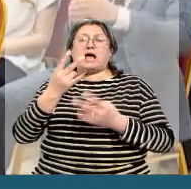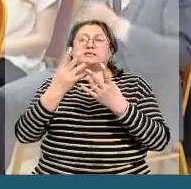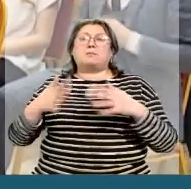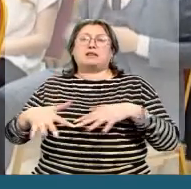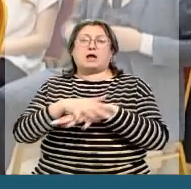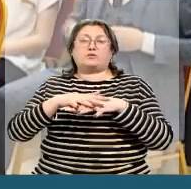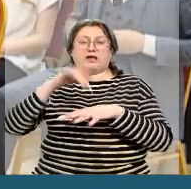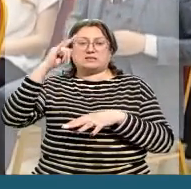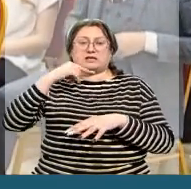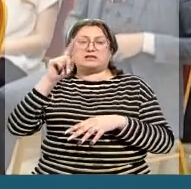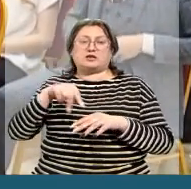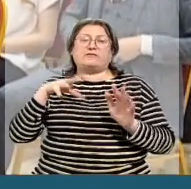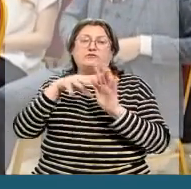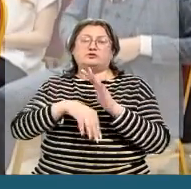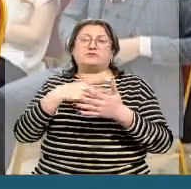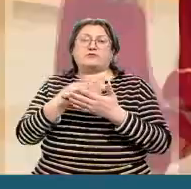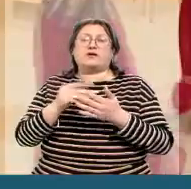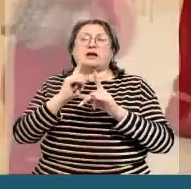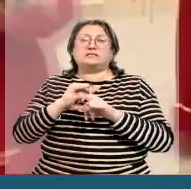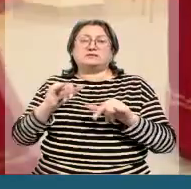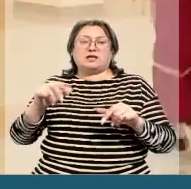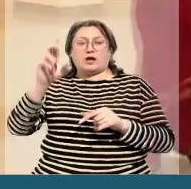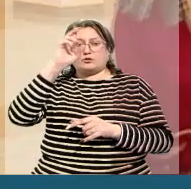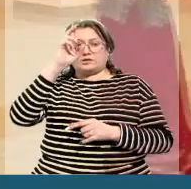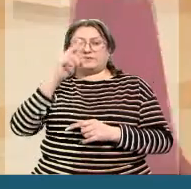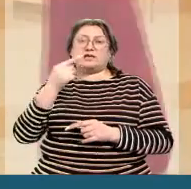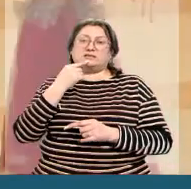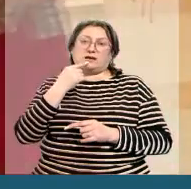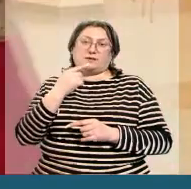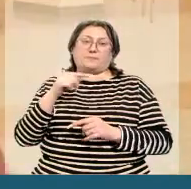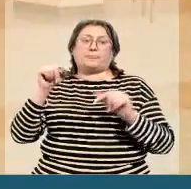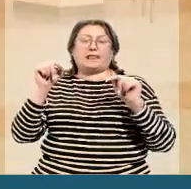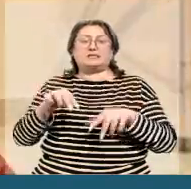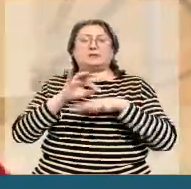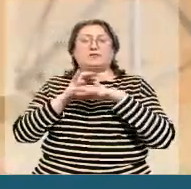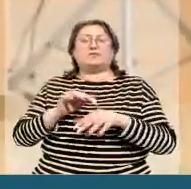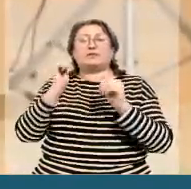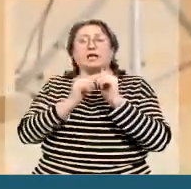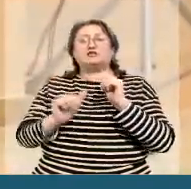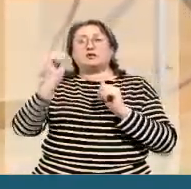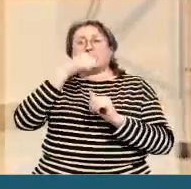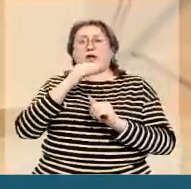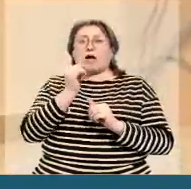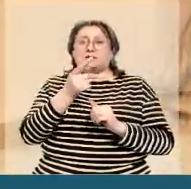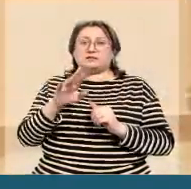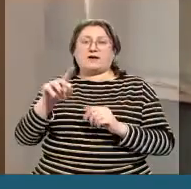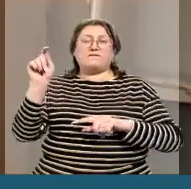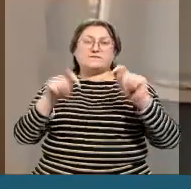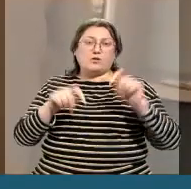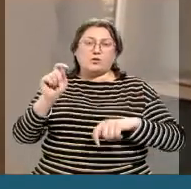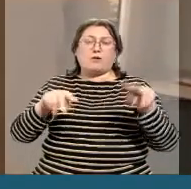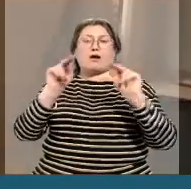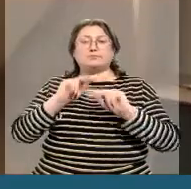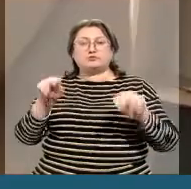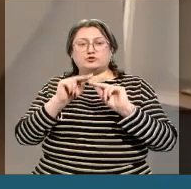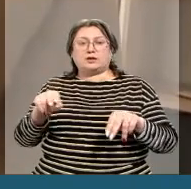народа Казахстана также вносит свой вклад в развитие государственного языка. Здесь проводят ежегодные акции, форумы и